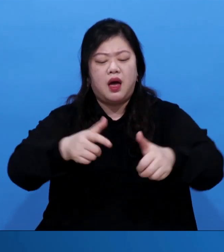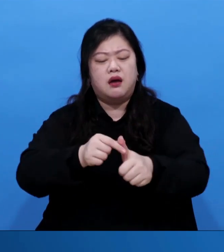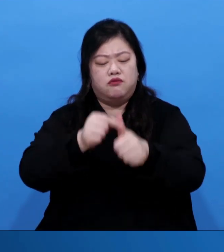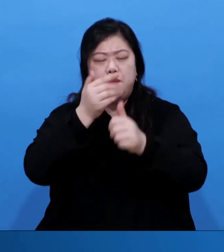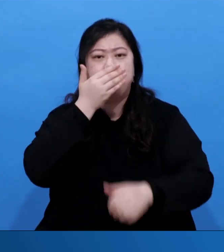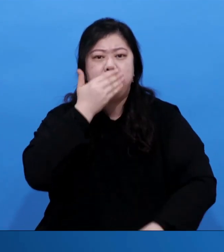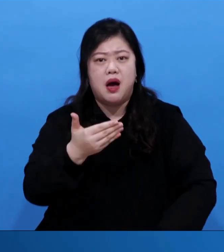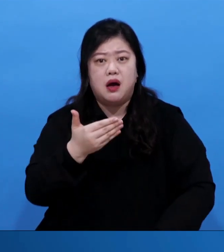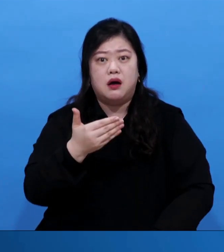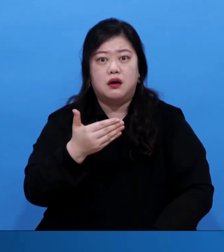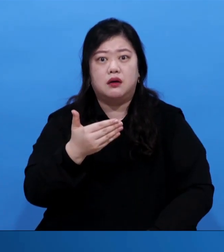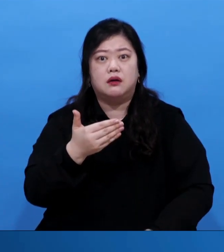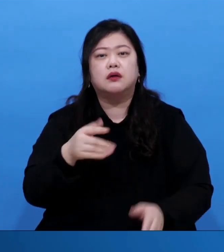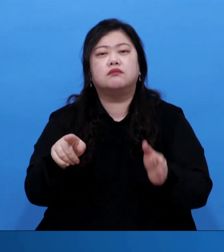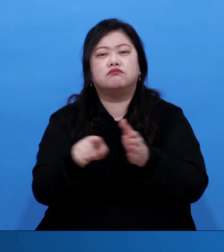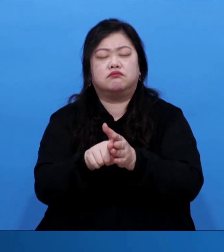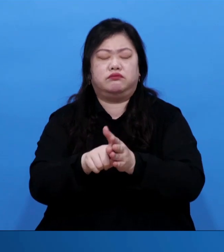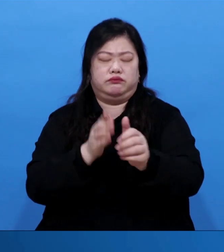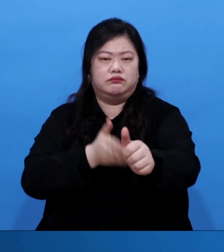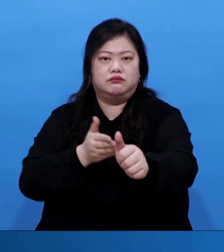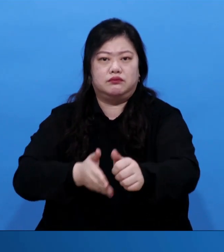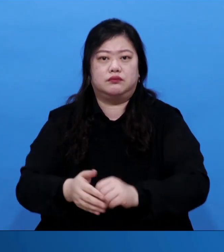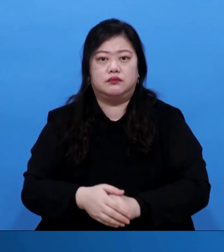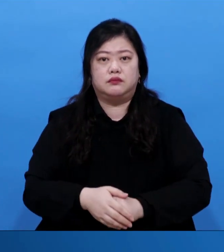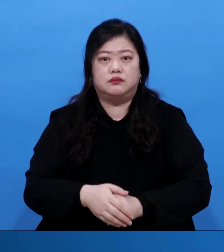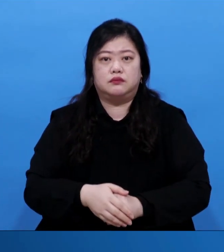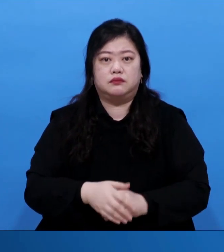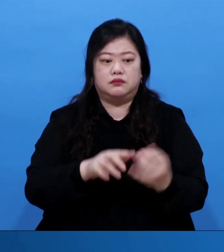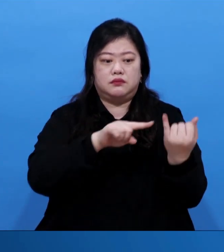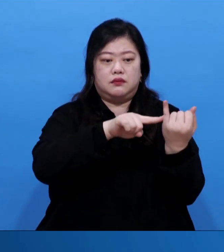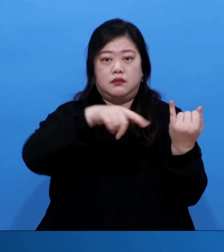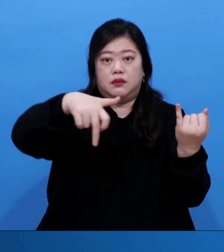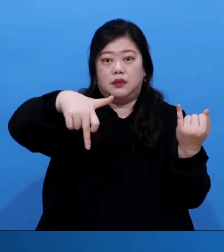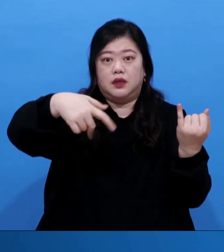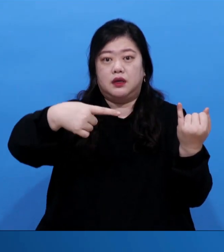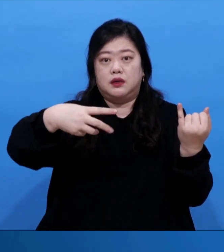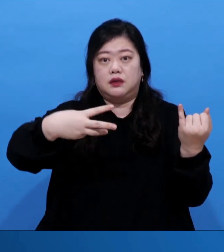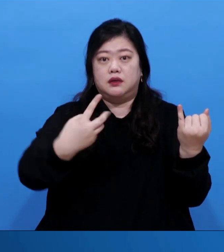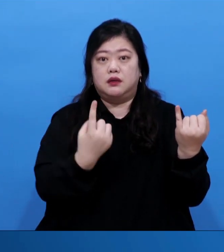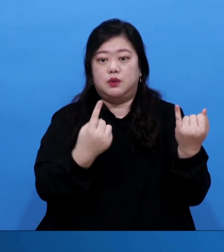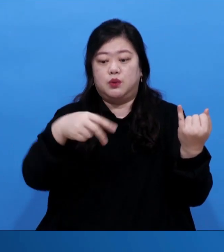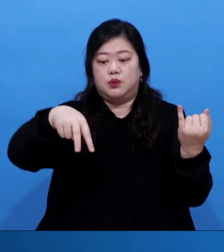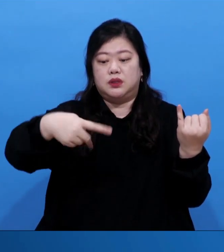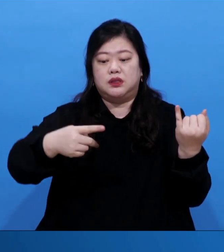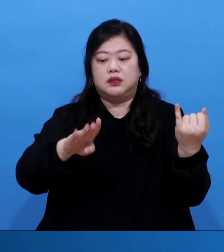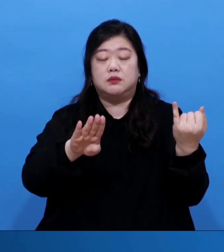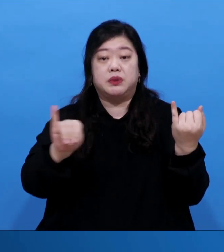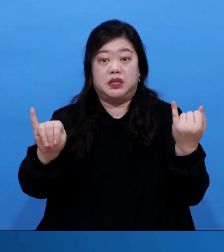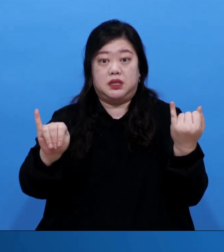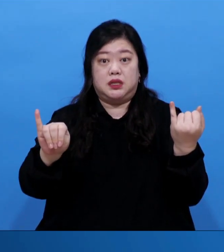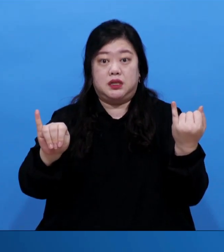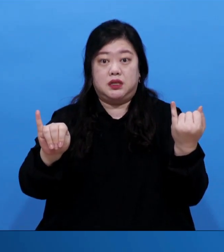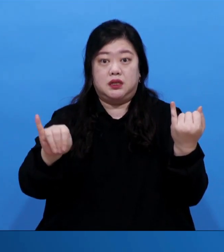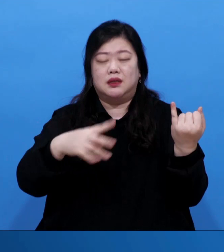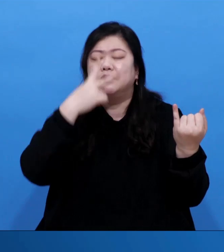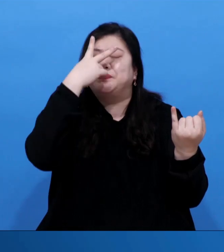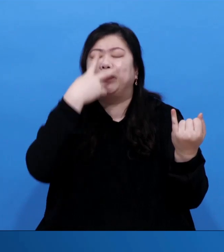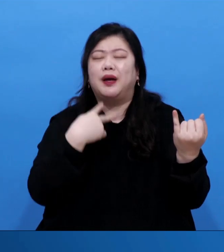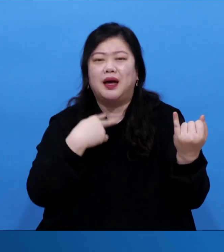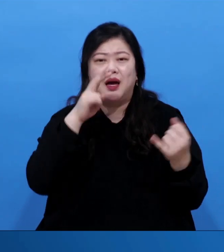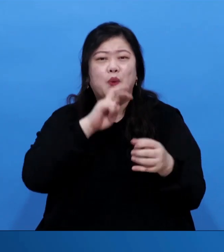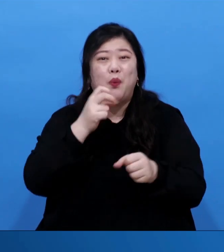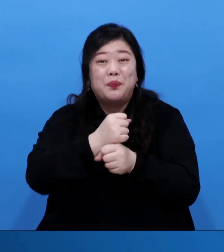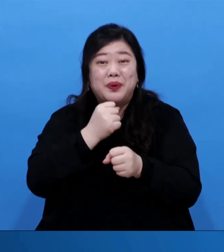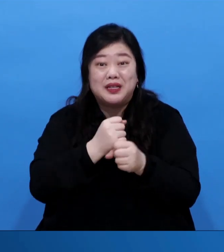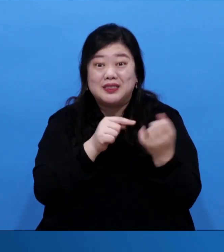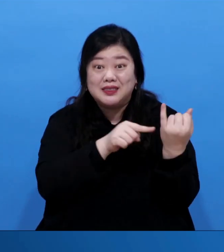예. 이 크로스비가 그랬어요. Because Crosby was that way. 나는 전에는 눈뜨기를 기도했는데 지금은 눈뜰